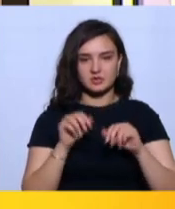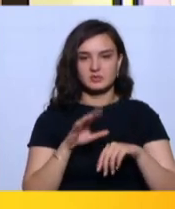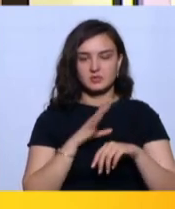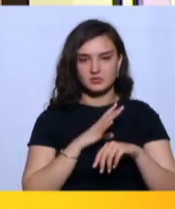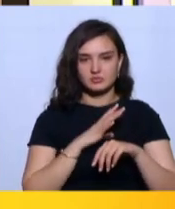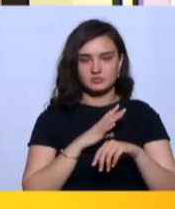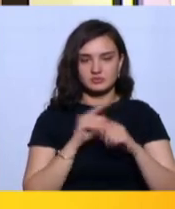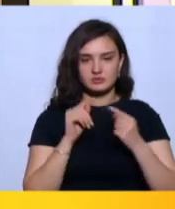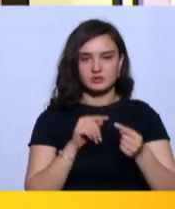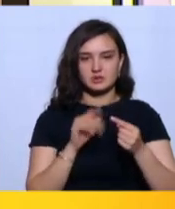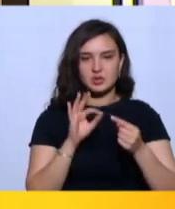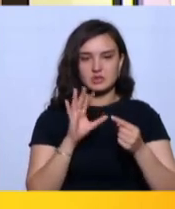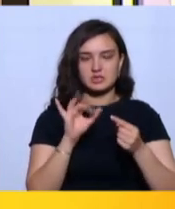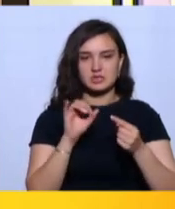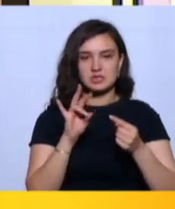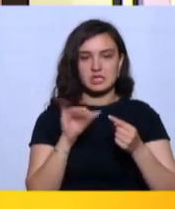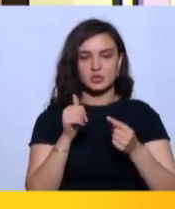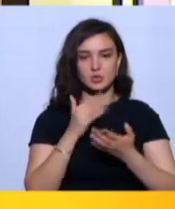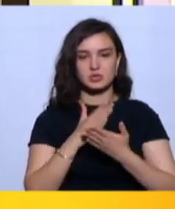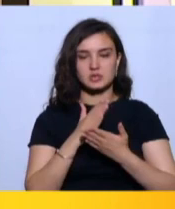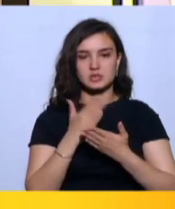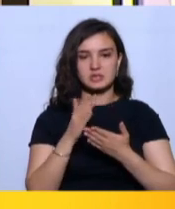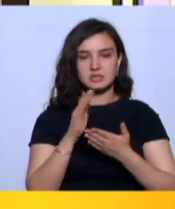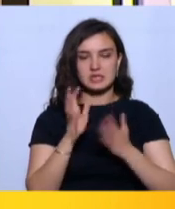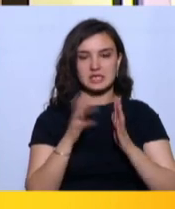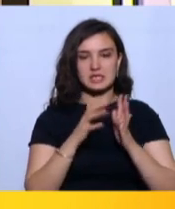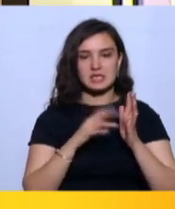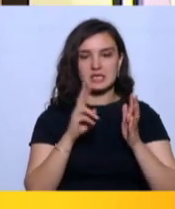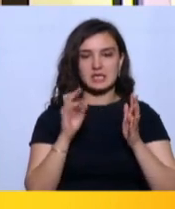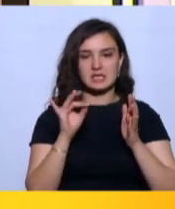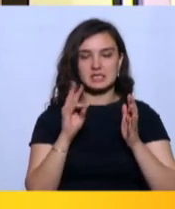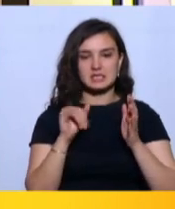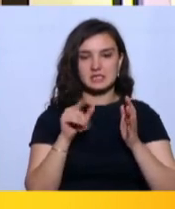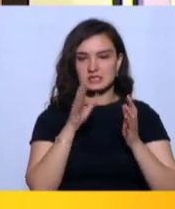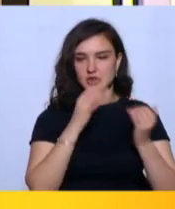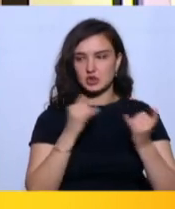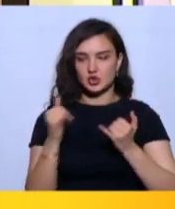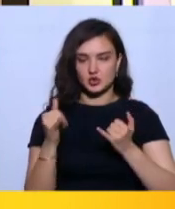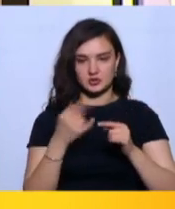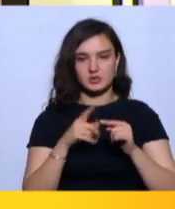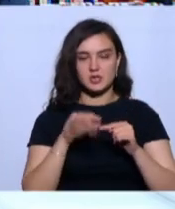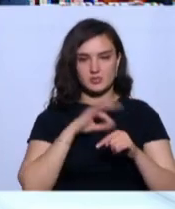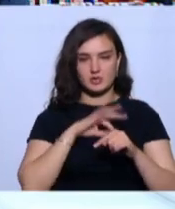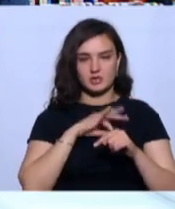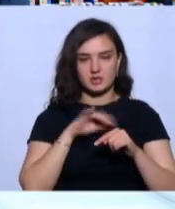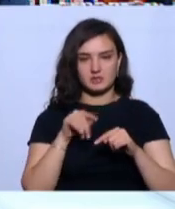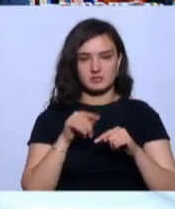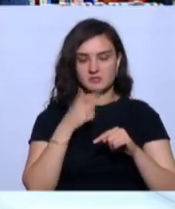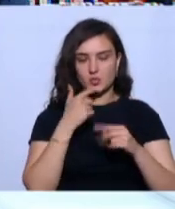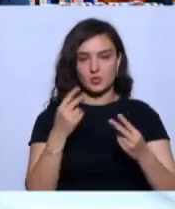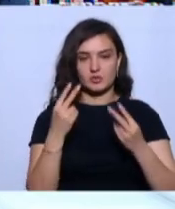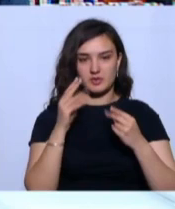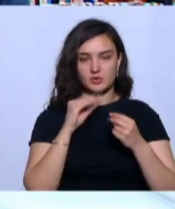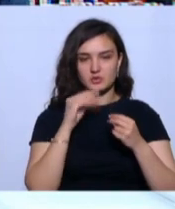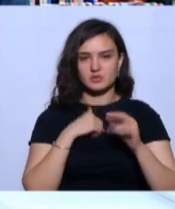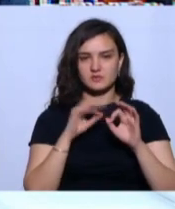იყოს ანტიოქსიდანტების ისეთი წყარო, როგორიც გახლავთ კენკროვანი მცენარეები, ახლა სეზონია და მეიმედი მაქვს გამოიყენებს ამას მაყურებელი.